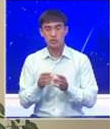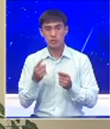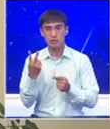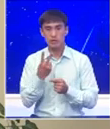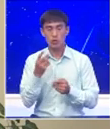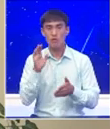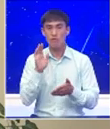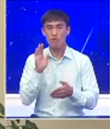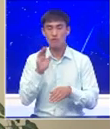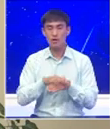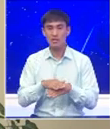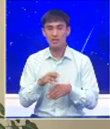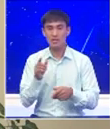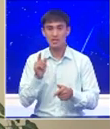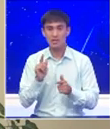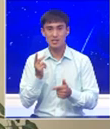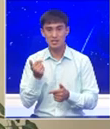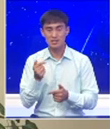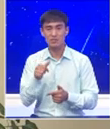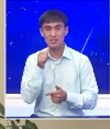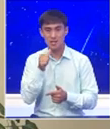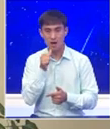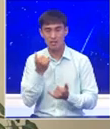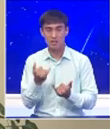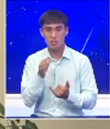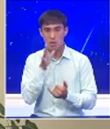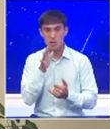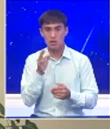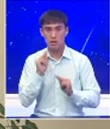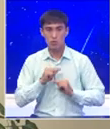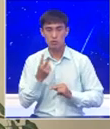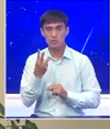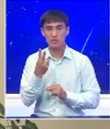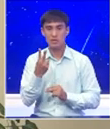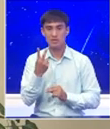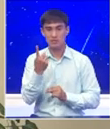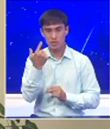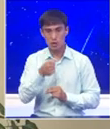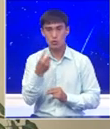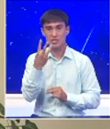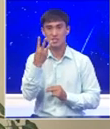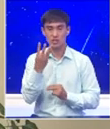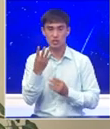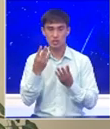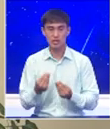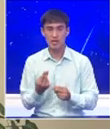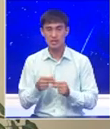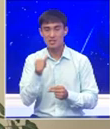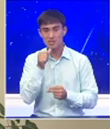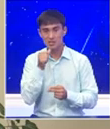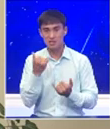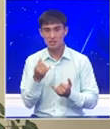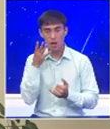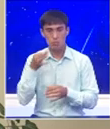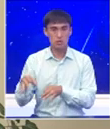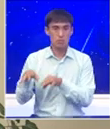Второй фактор – это, естественно, сахар. Мы сейчас на данный момент работаем недели 3 дня, 4 дня. То есть мы этот сахар сейчас с